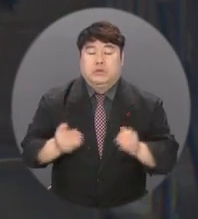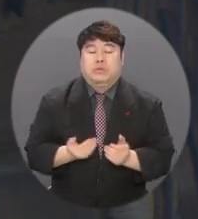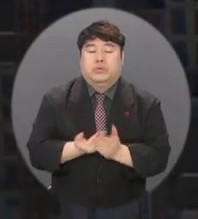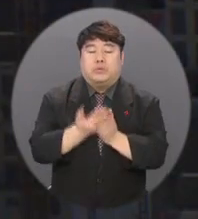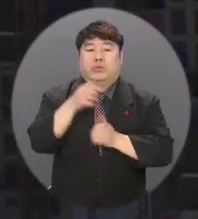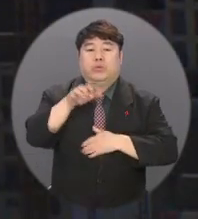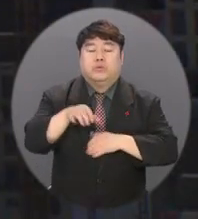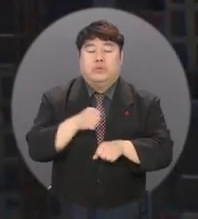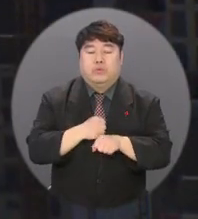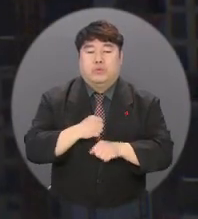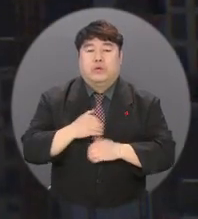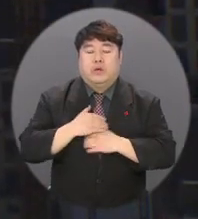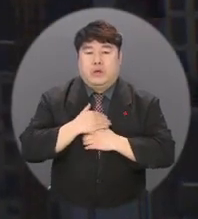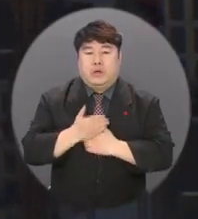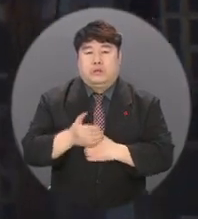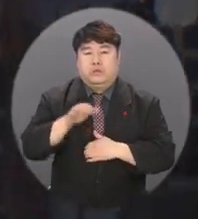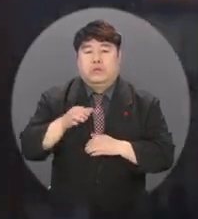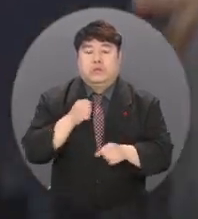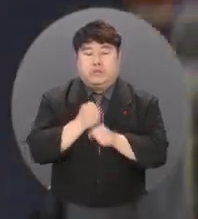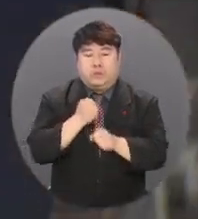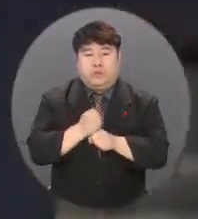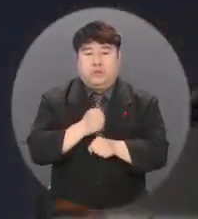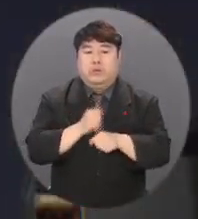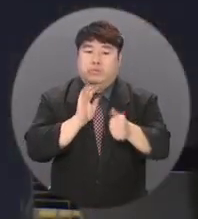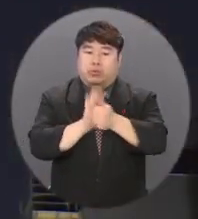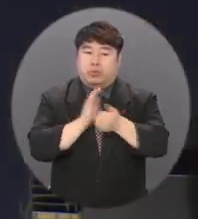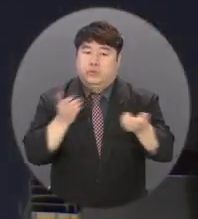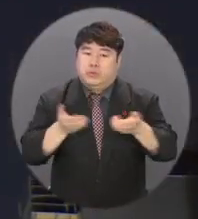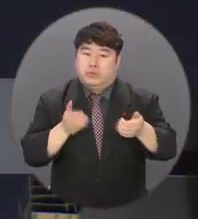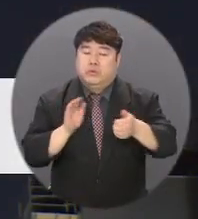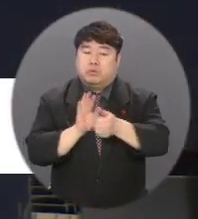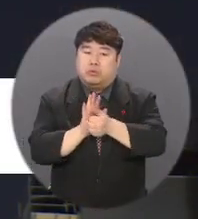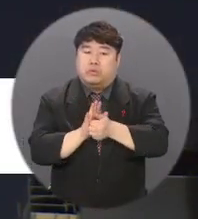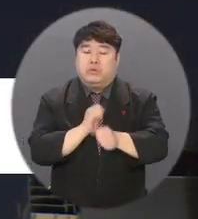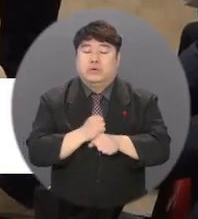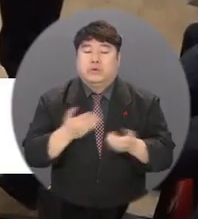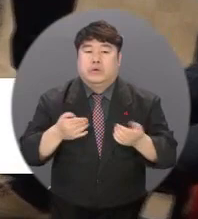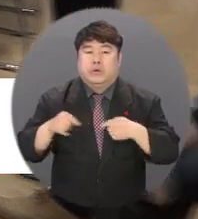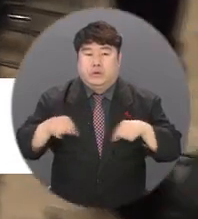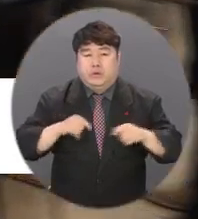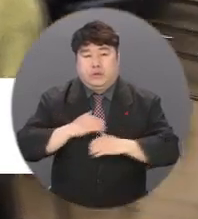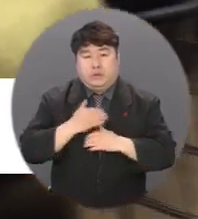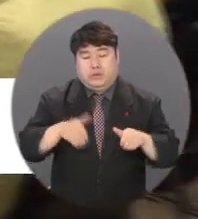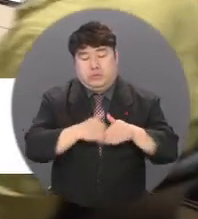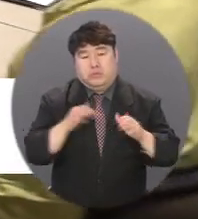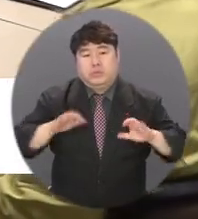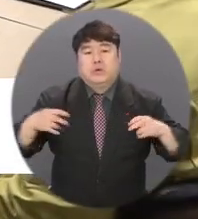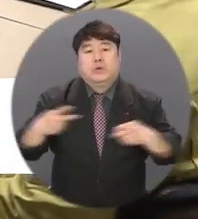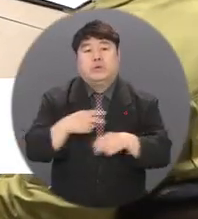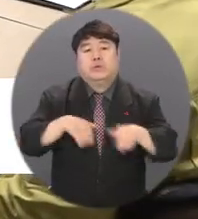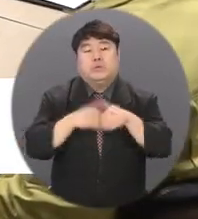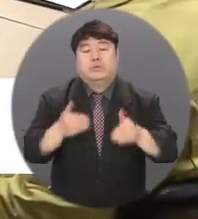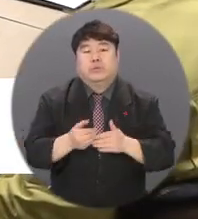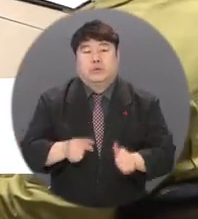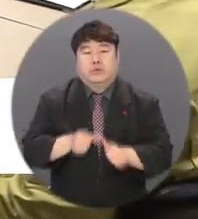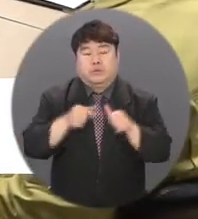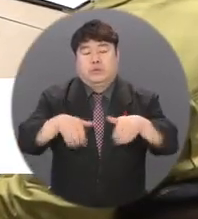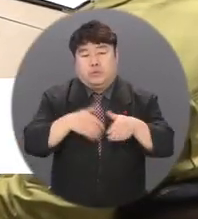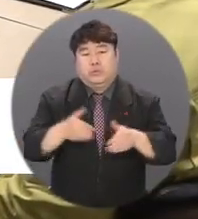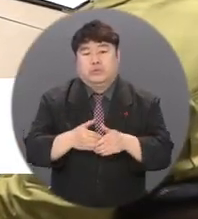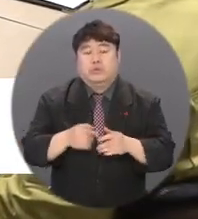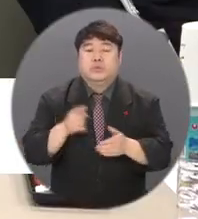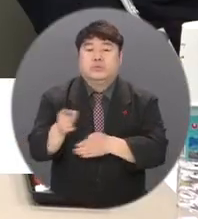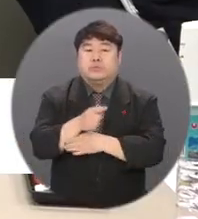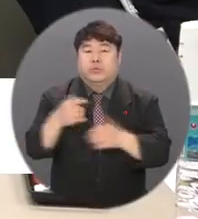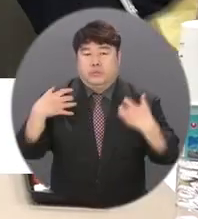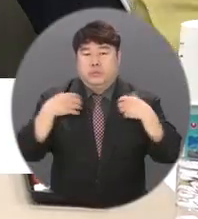안전장치를 보강하며 보조 업무를 지원합니다 행정안전부와 국토교통부 고용노동부 와 소방 청